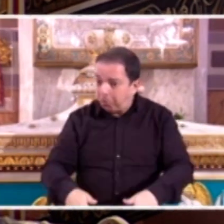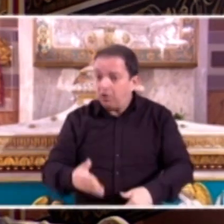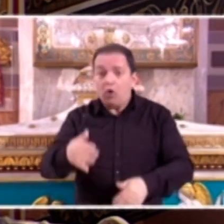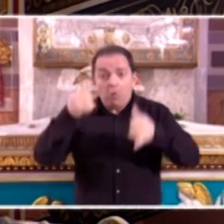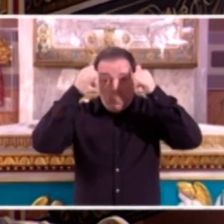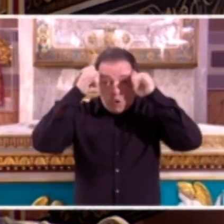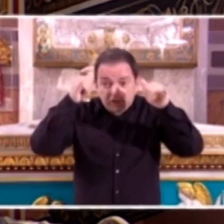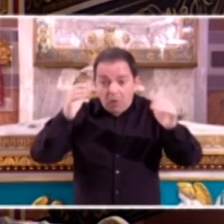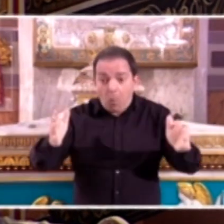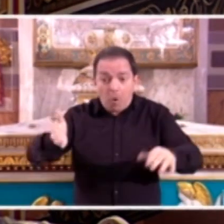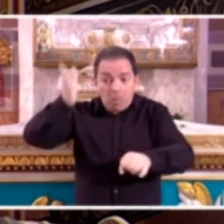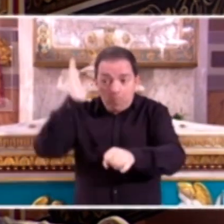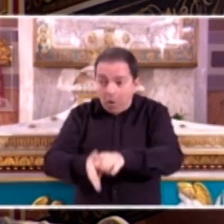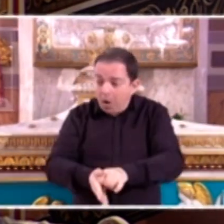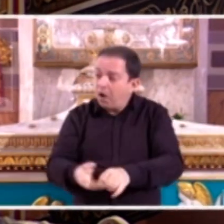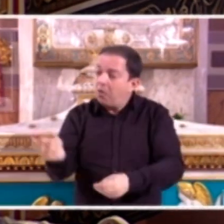των μόσχων των